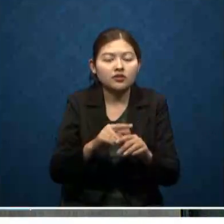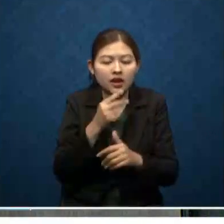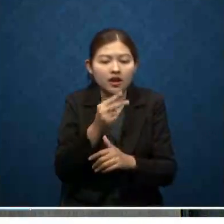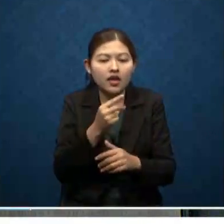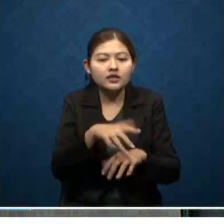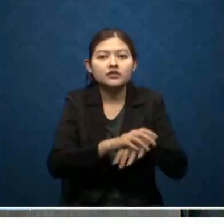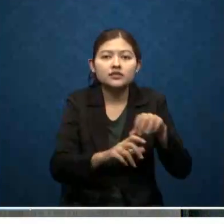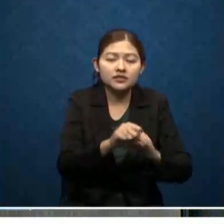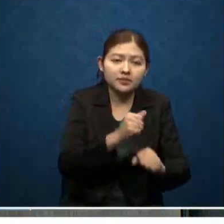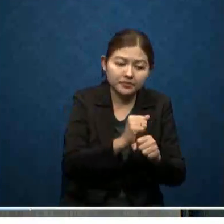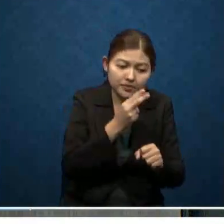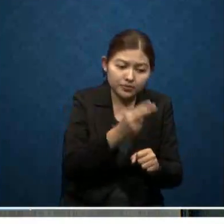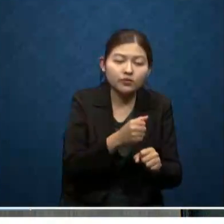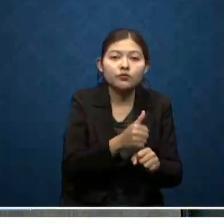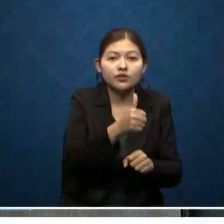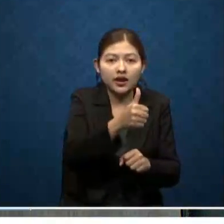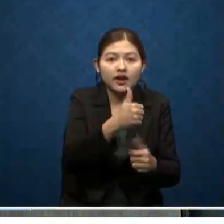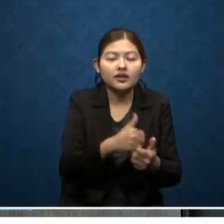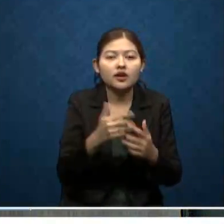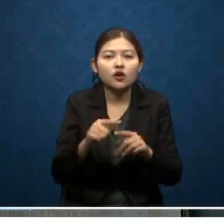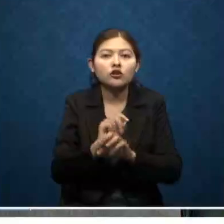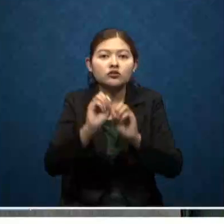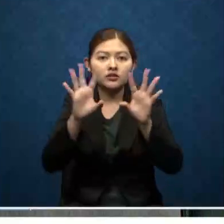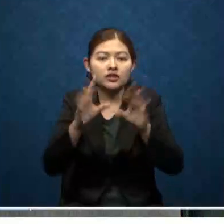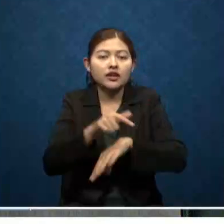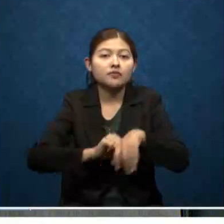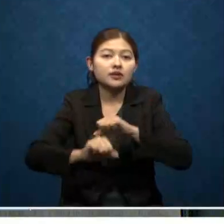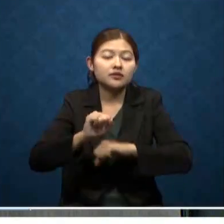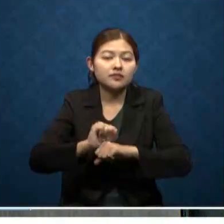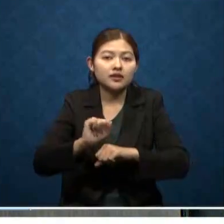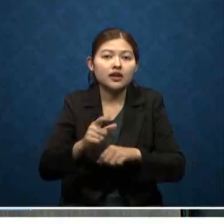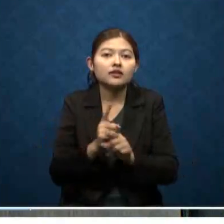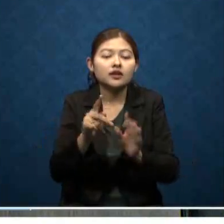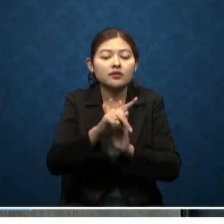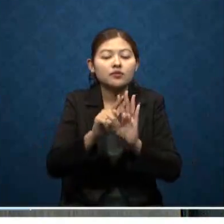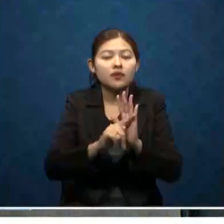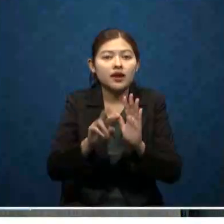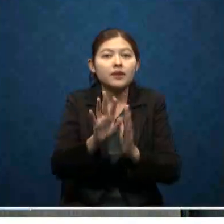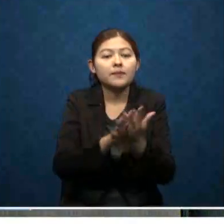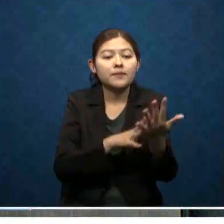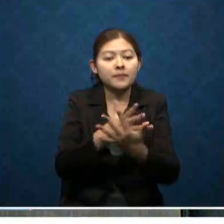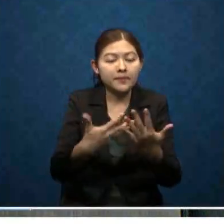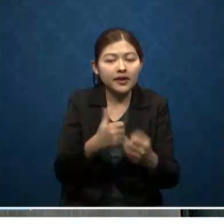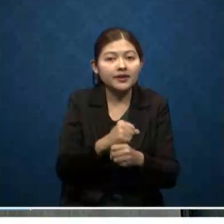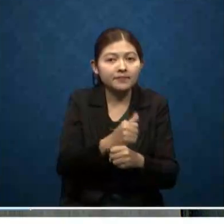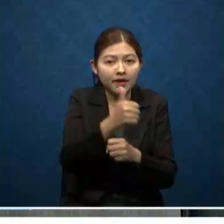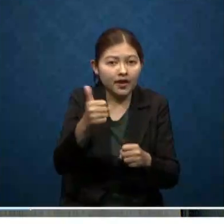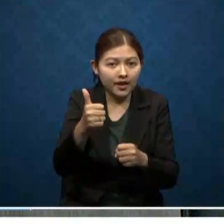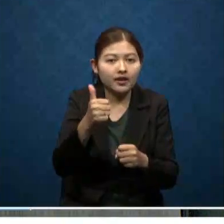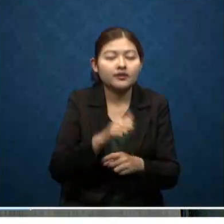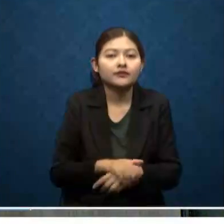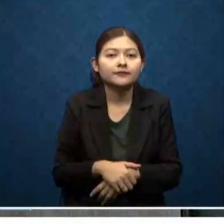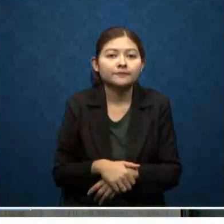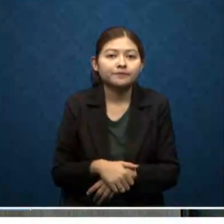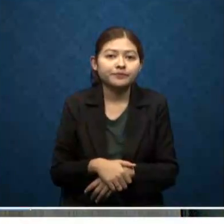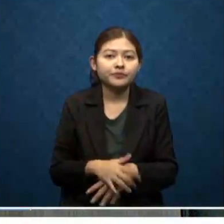รูปธรรมมีแนวทางและเห็นความชัดเจนในการปฏิบัติว่าปฏิบัติตามแผนปฏิรูปแล้วได้รับผลที่สจับต้องได้นะ